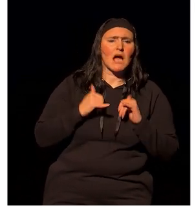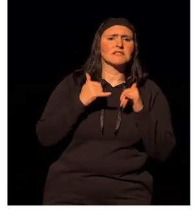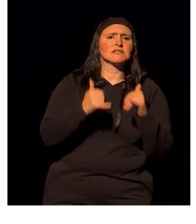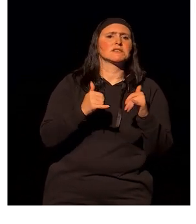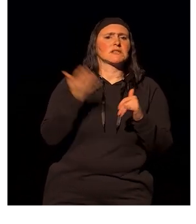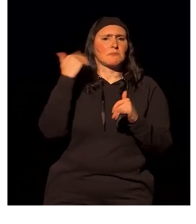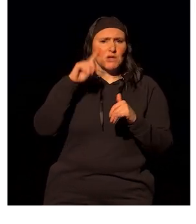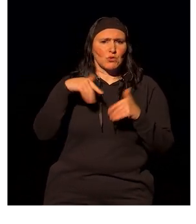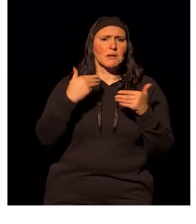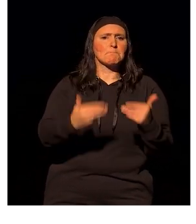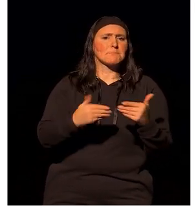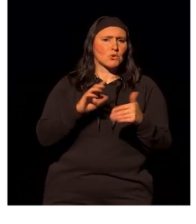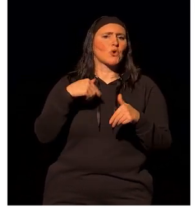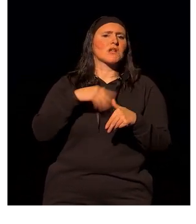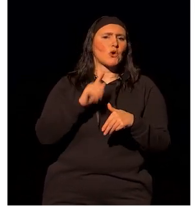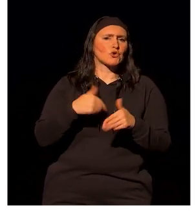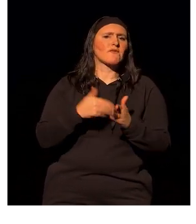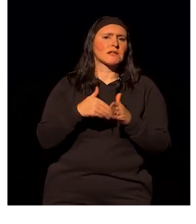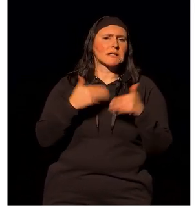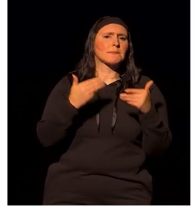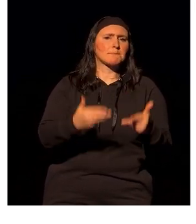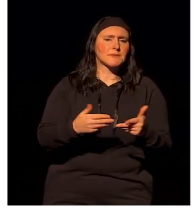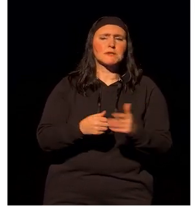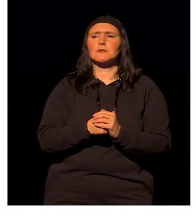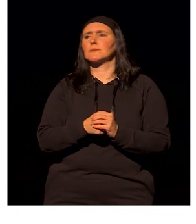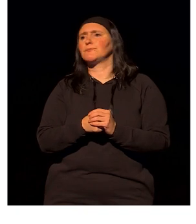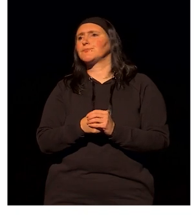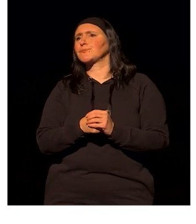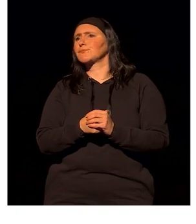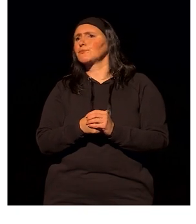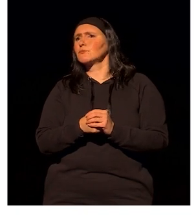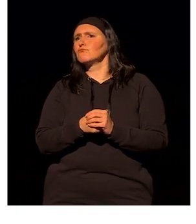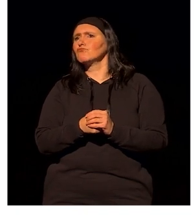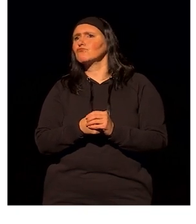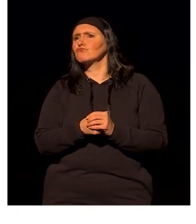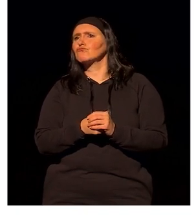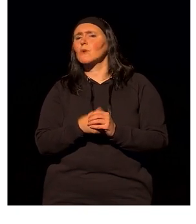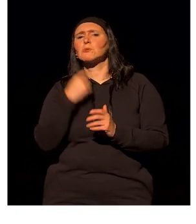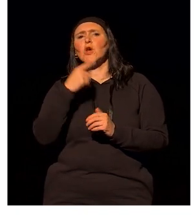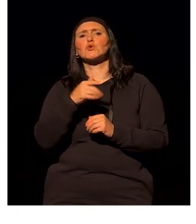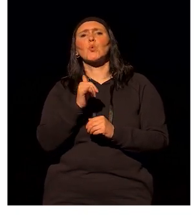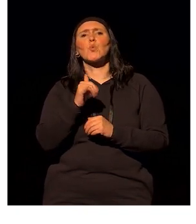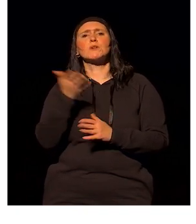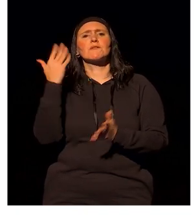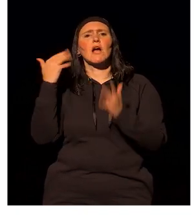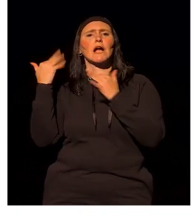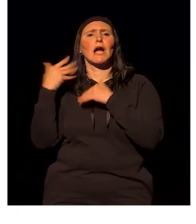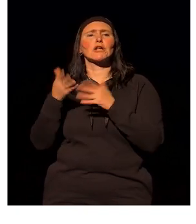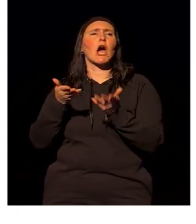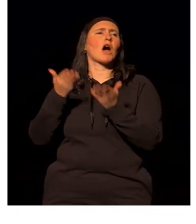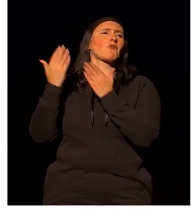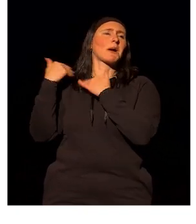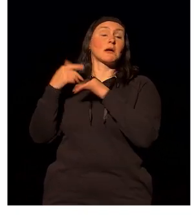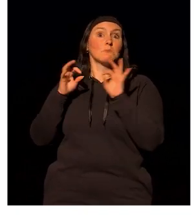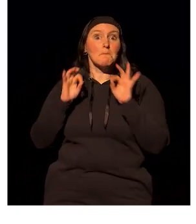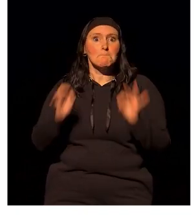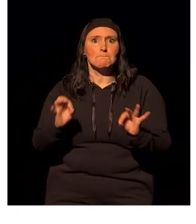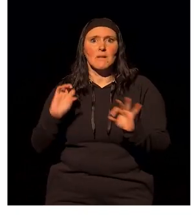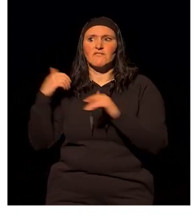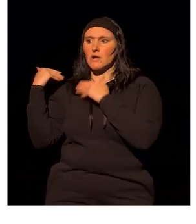Aber all das sind Elemente gewesen, wo man das Gefühl hat, das ist Vergangenheit. Und plötzlich ist es wieder da. plötzlich ist es wieder